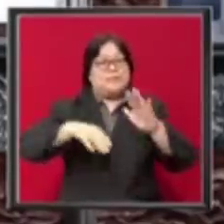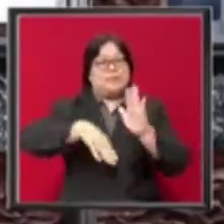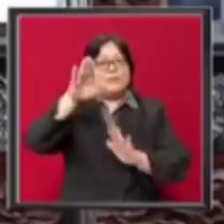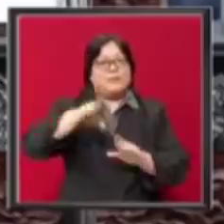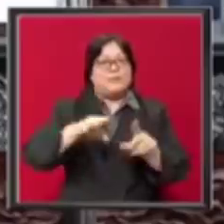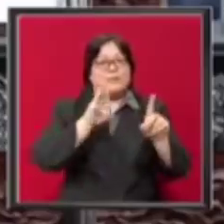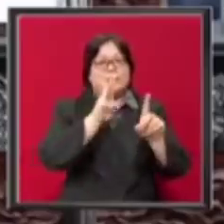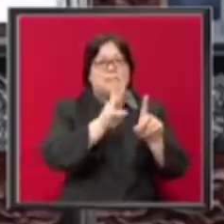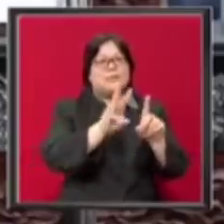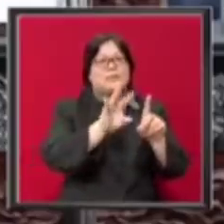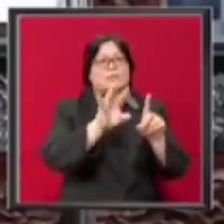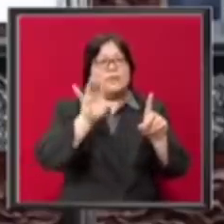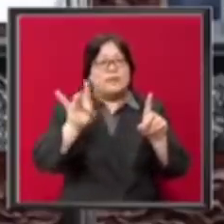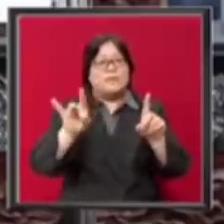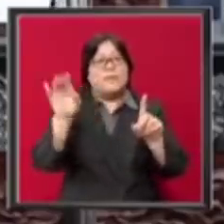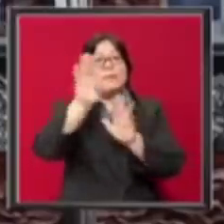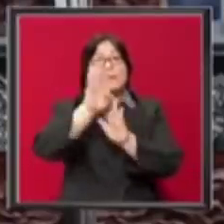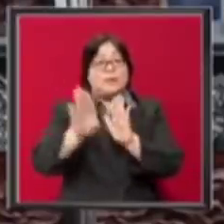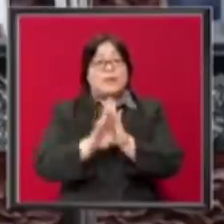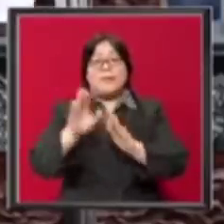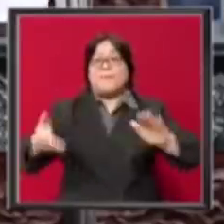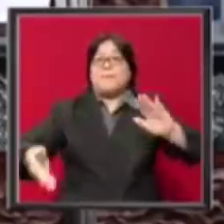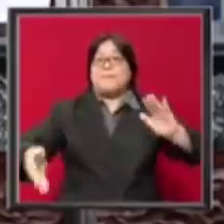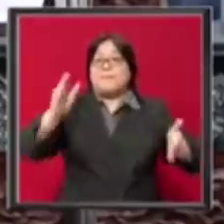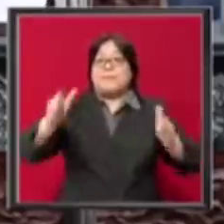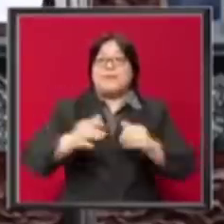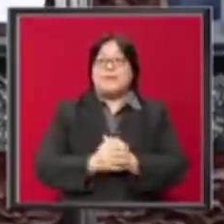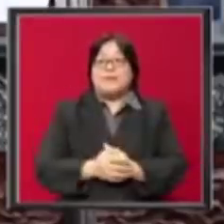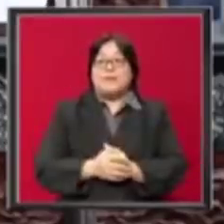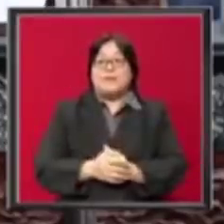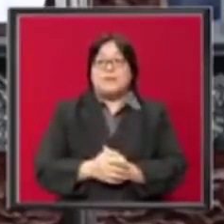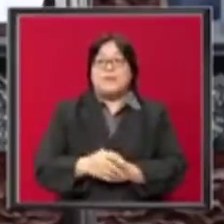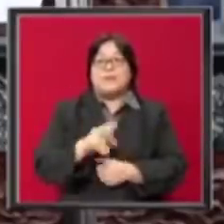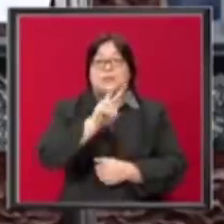tidak boleh melebihi 198 bilion berbanding